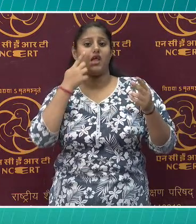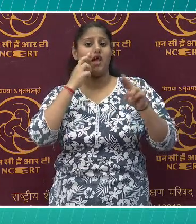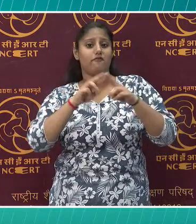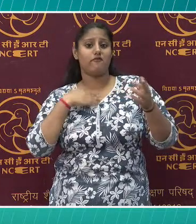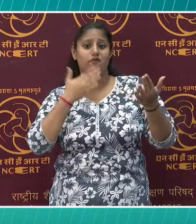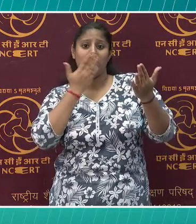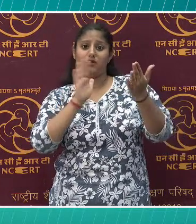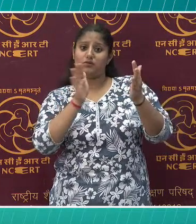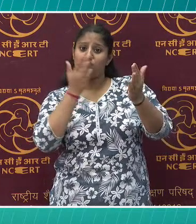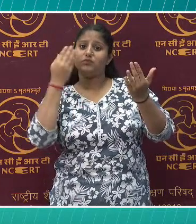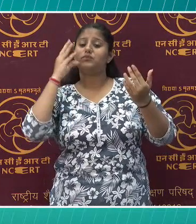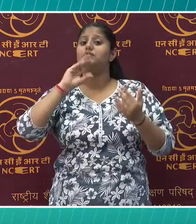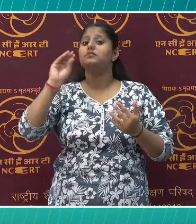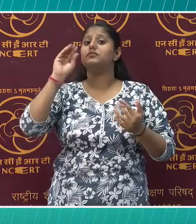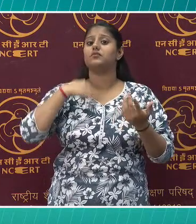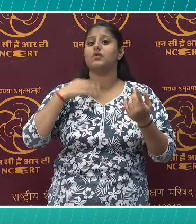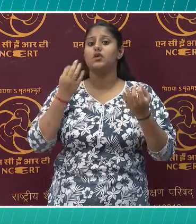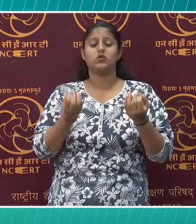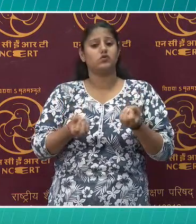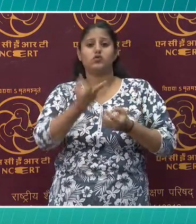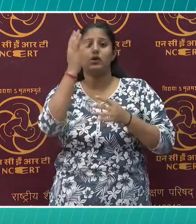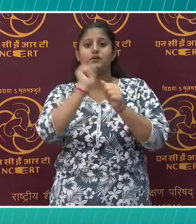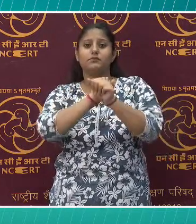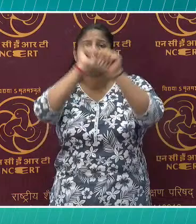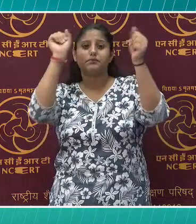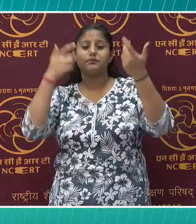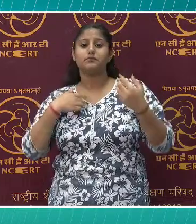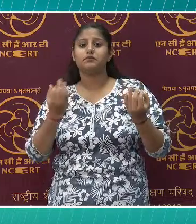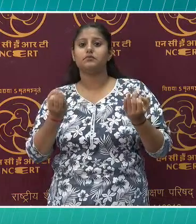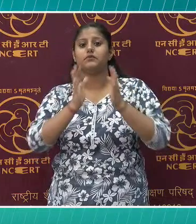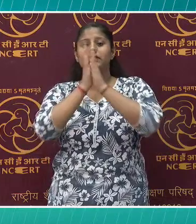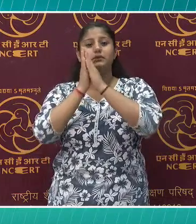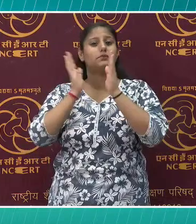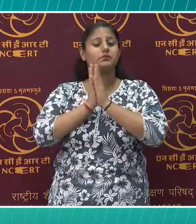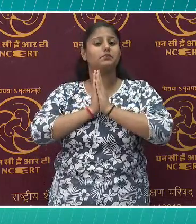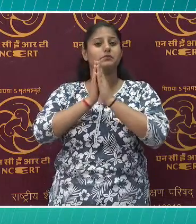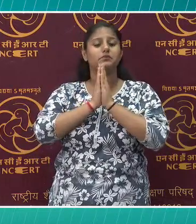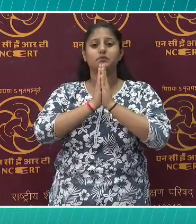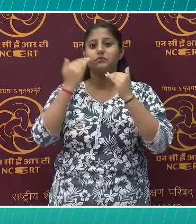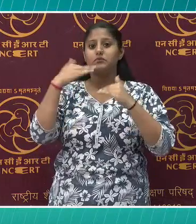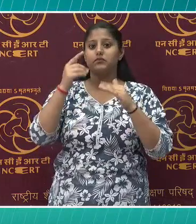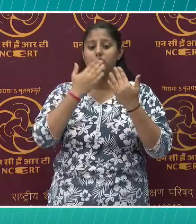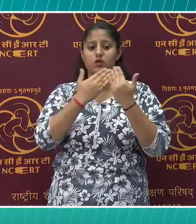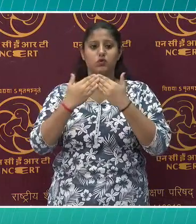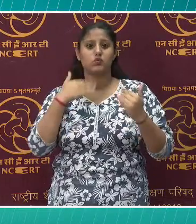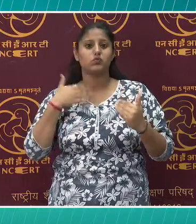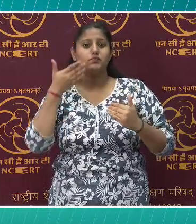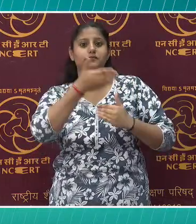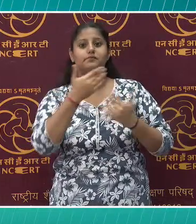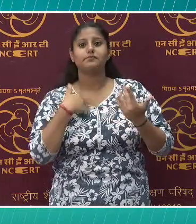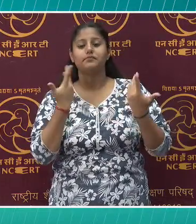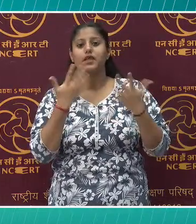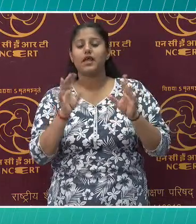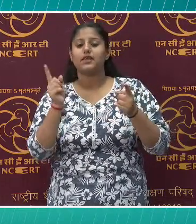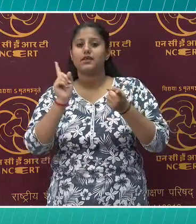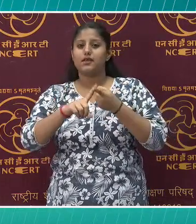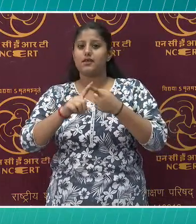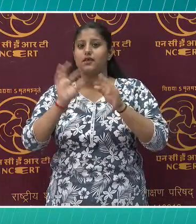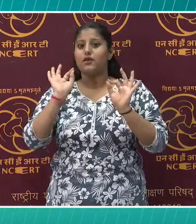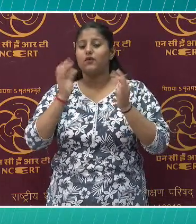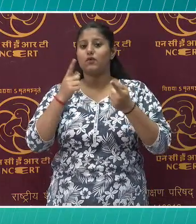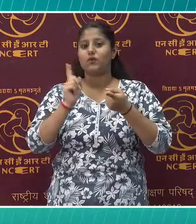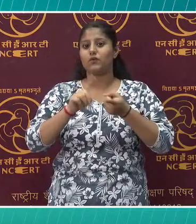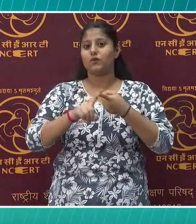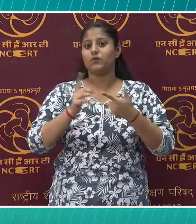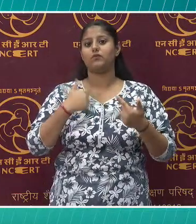जैसे सुबह हम कोई मंत्र उच्चारण कर रहे हैं, स्कूल्स में जाते हैं, हम कहीं भी अच्छी जगह कोई कार्यक्रम आरंभ होता है